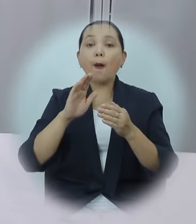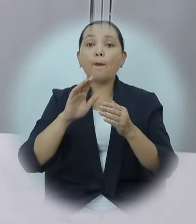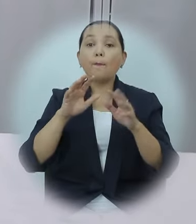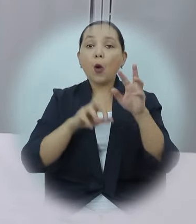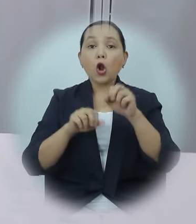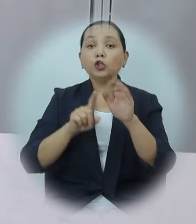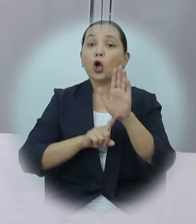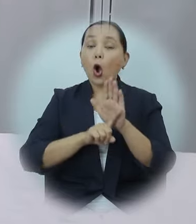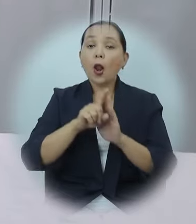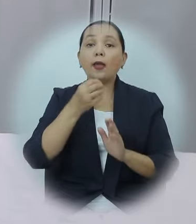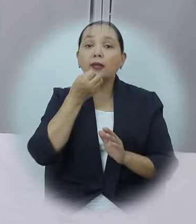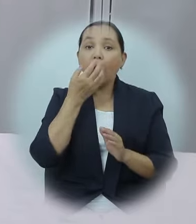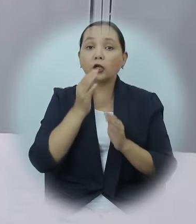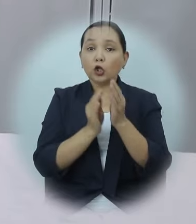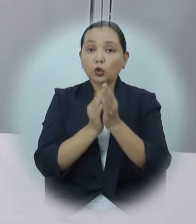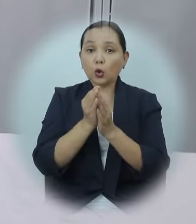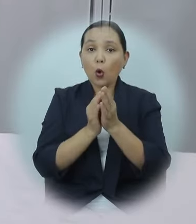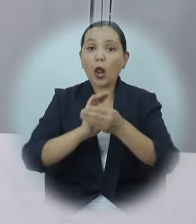oldin qo'llarimizni yaxshilab